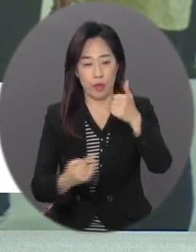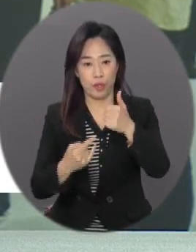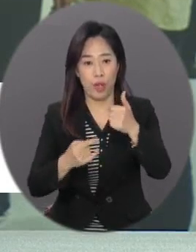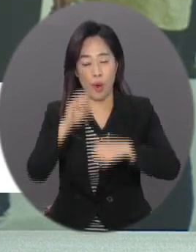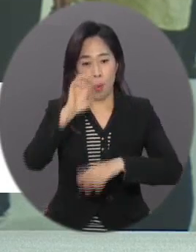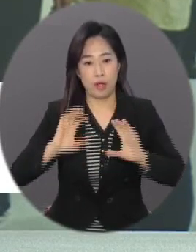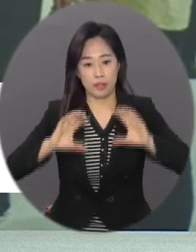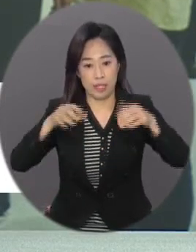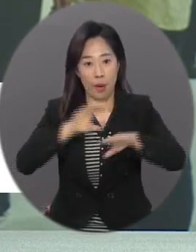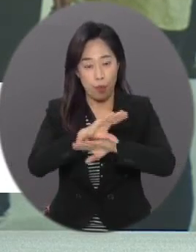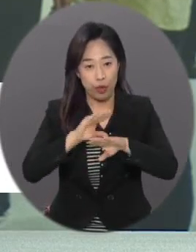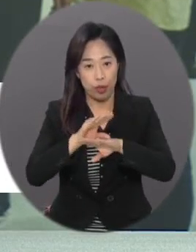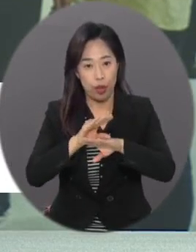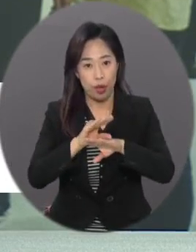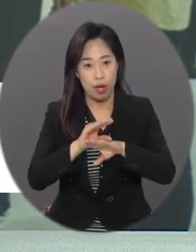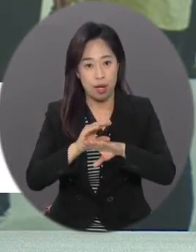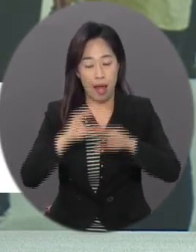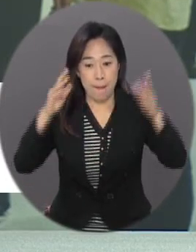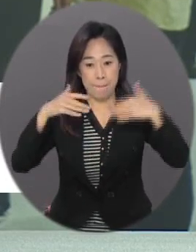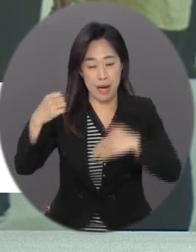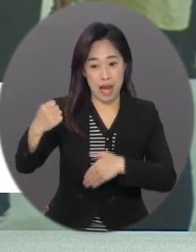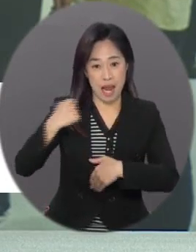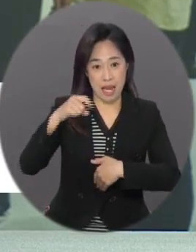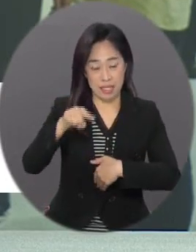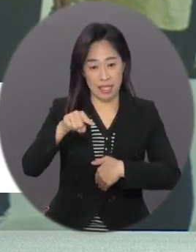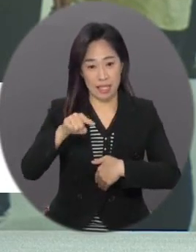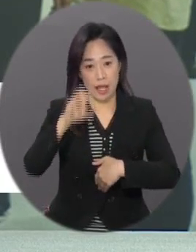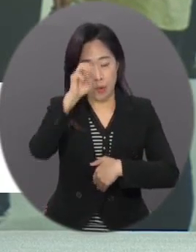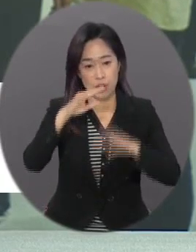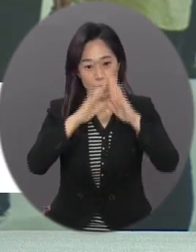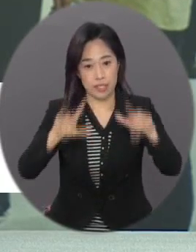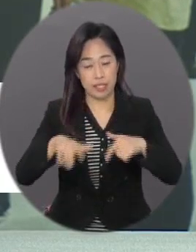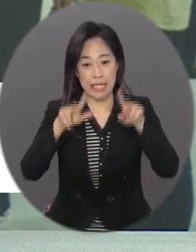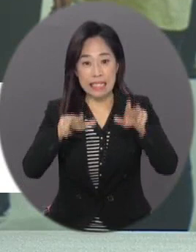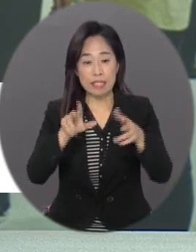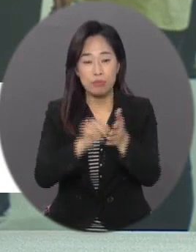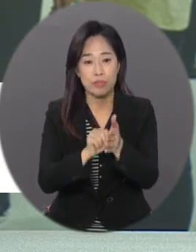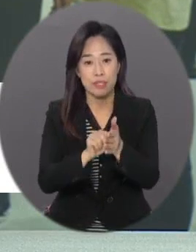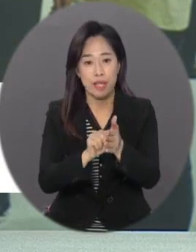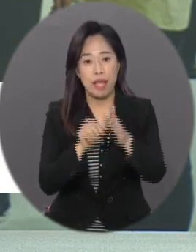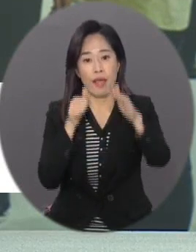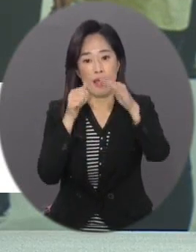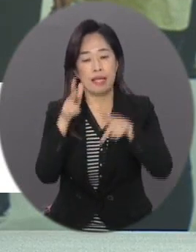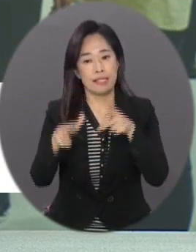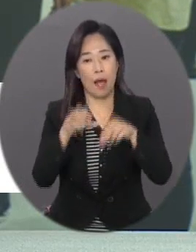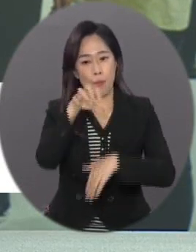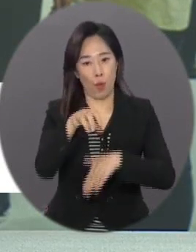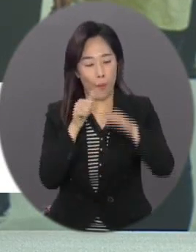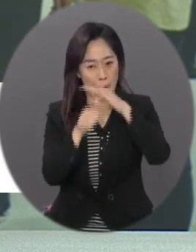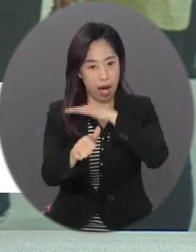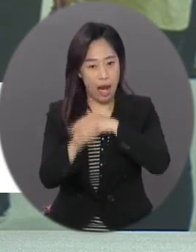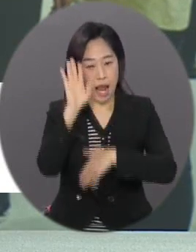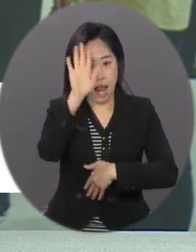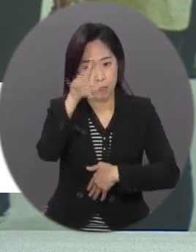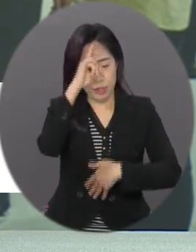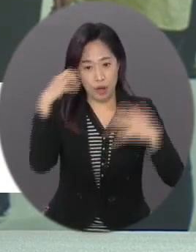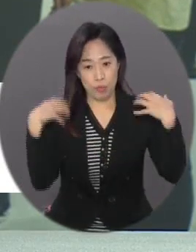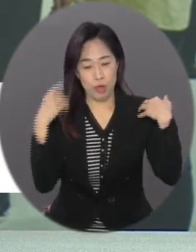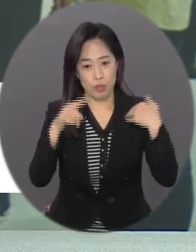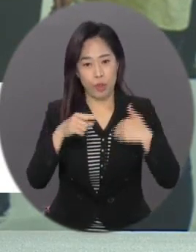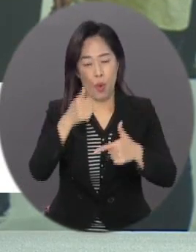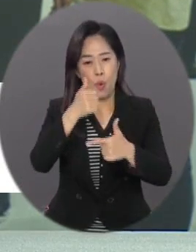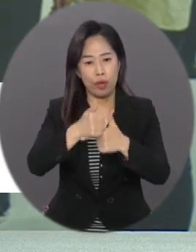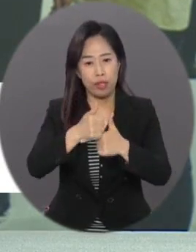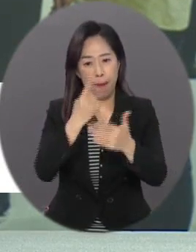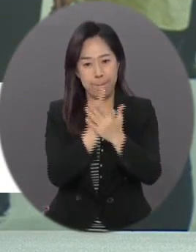글로벌 모터스 와 해상풍력 등 방주와 청남 현황 사업장을 찾았습니다 차기 정부에서 호남 소외